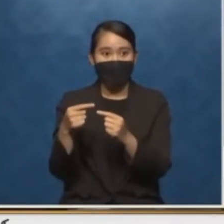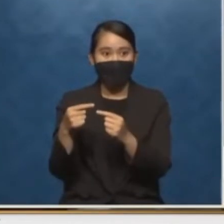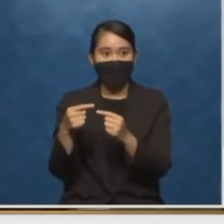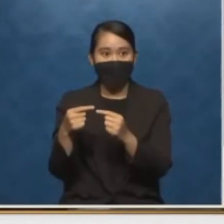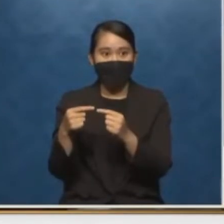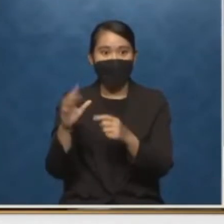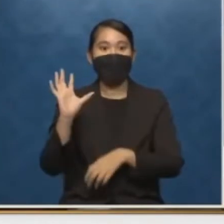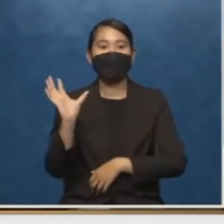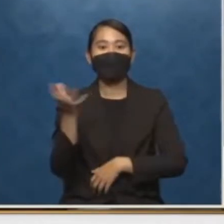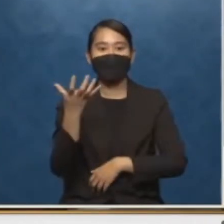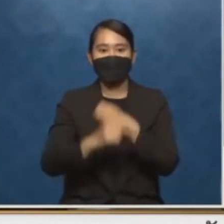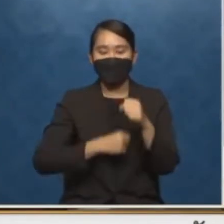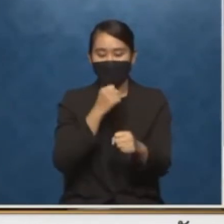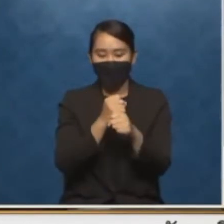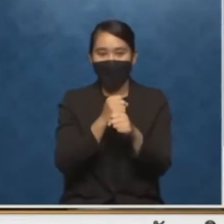พ.ศ